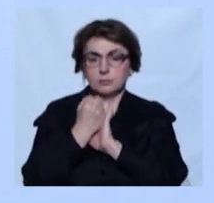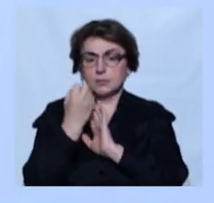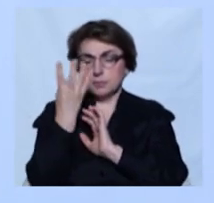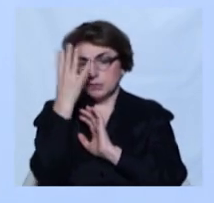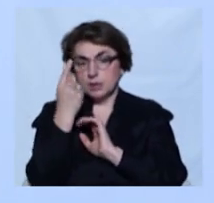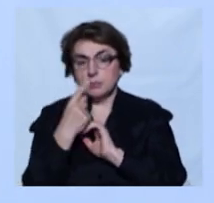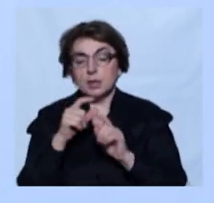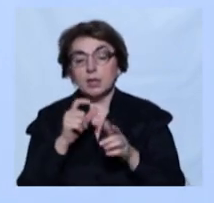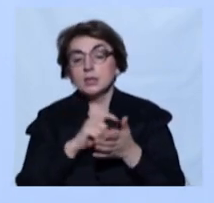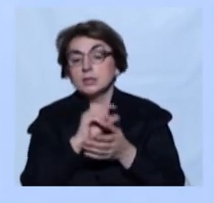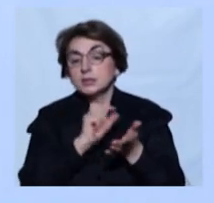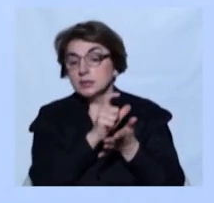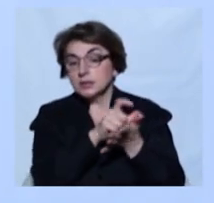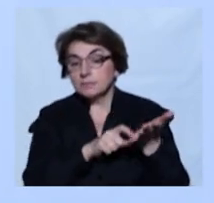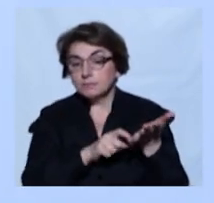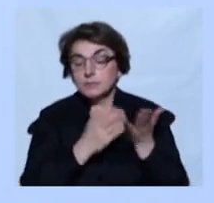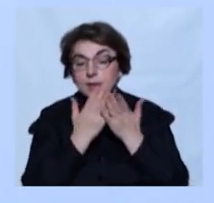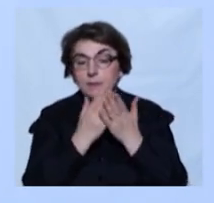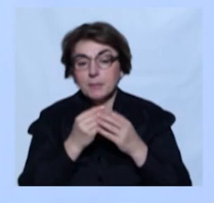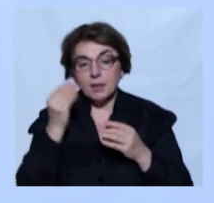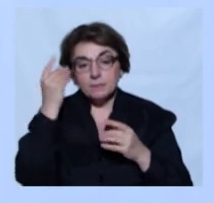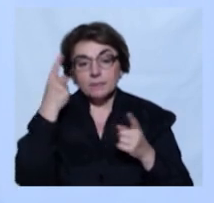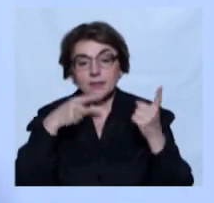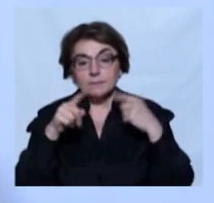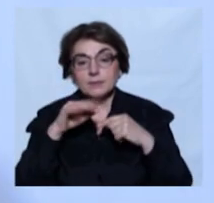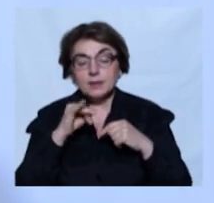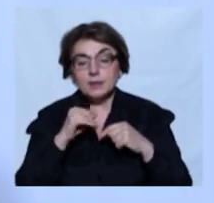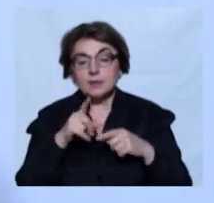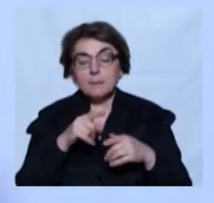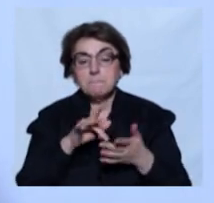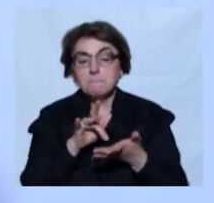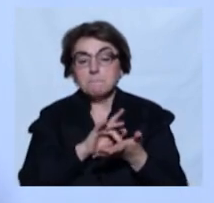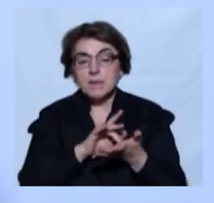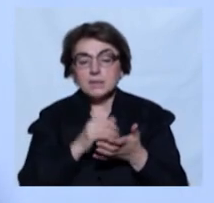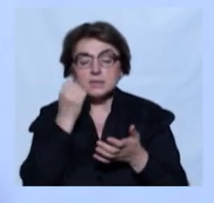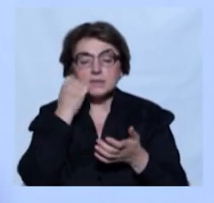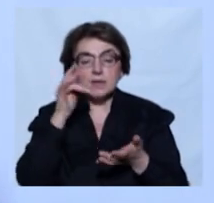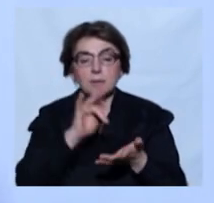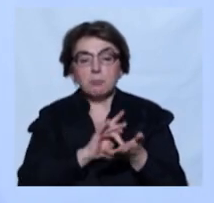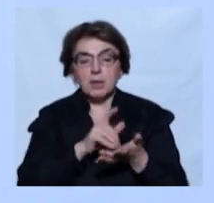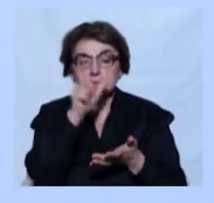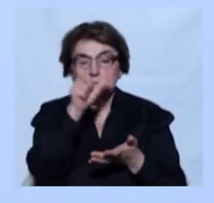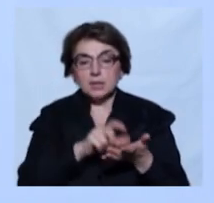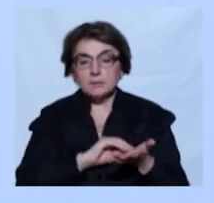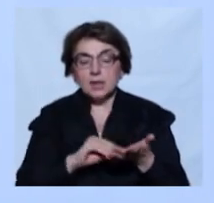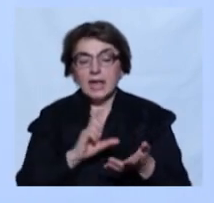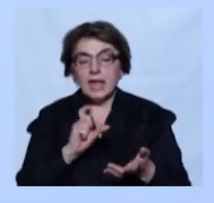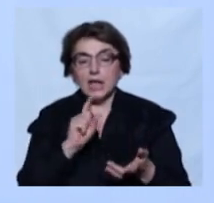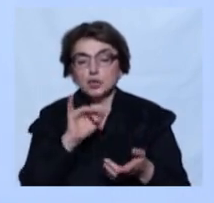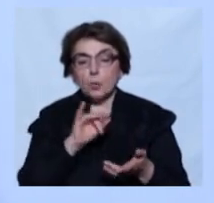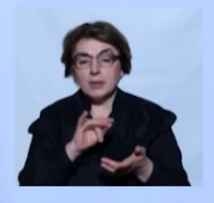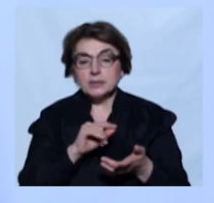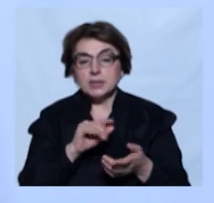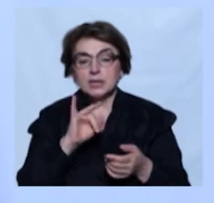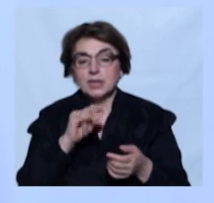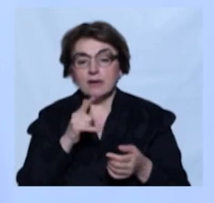თქვენ წაგეკითხავთ პატარა იგავარაკს, ბერძენი მეიგავის, ძველბერძენი მეიგავის, ეზოპეს იგავარაკს,